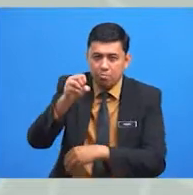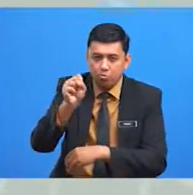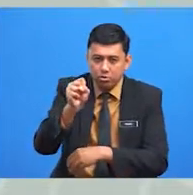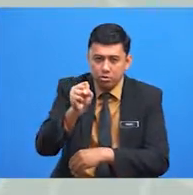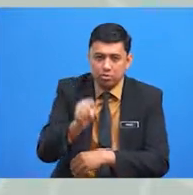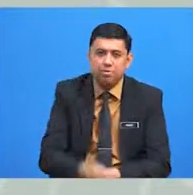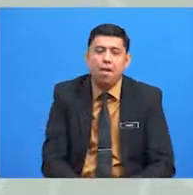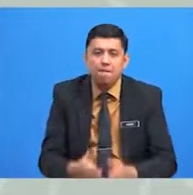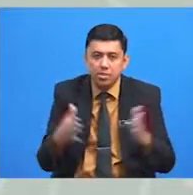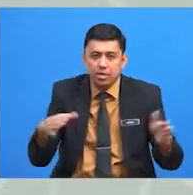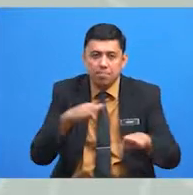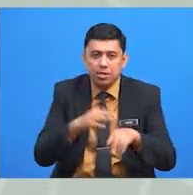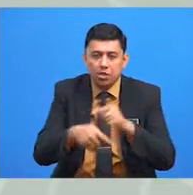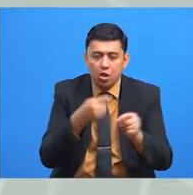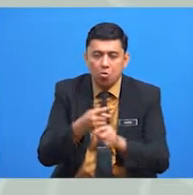1902.